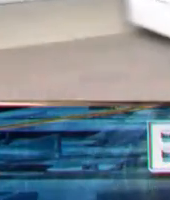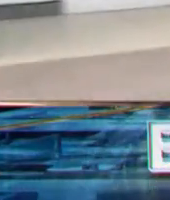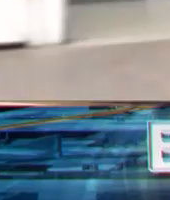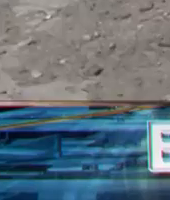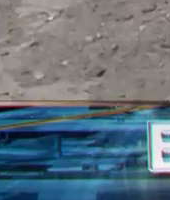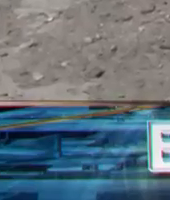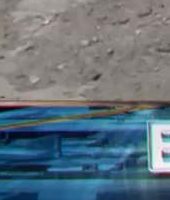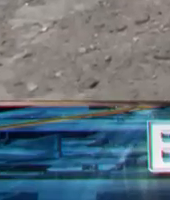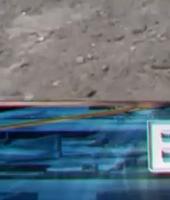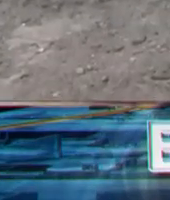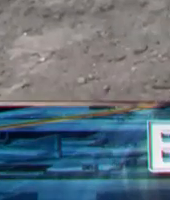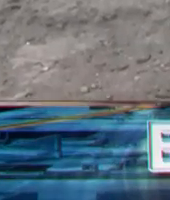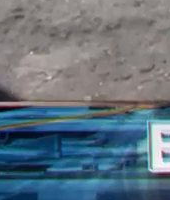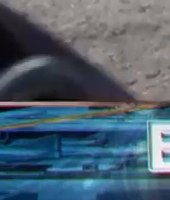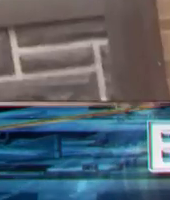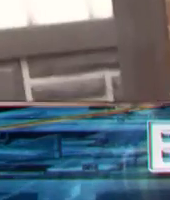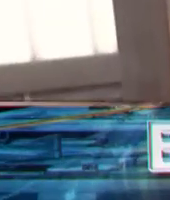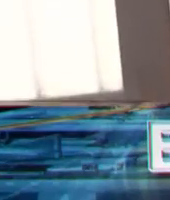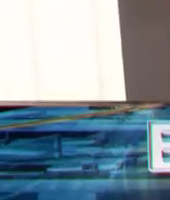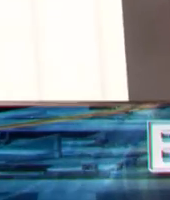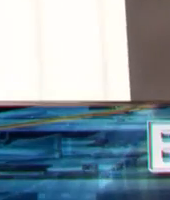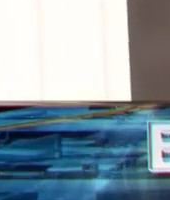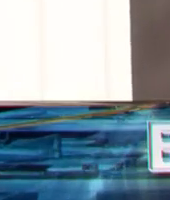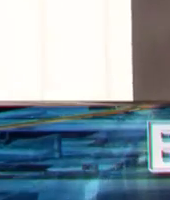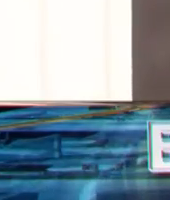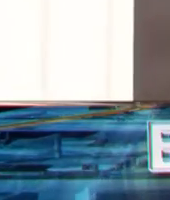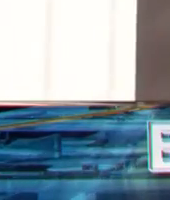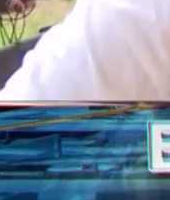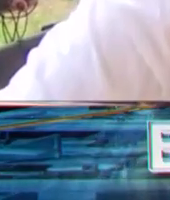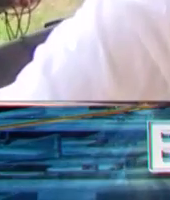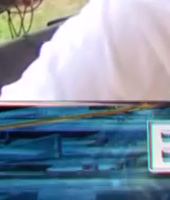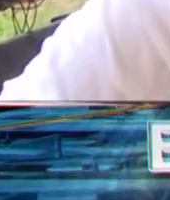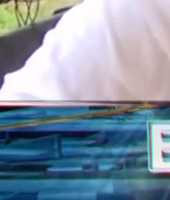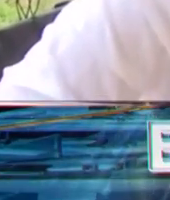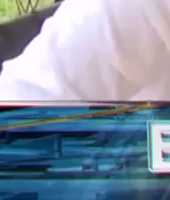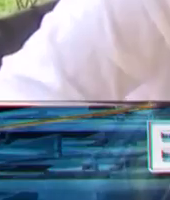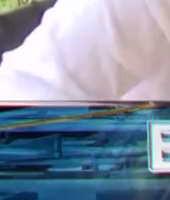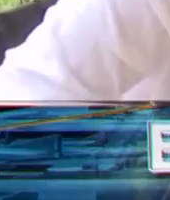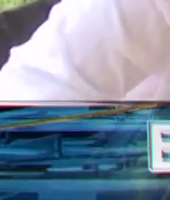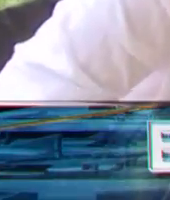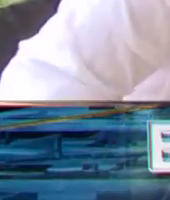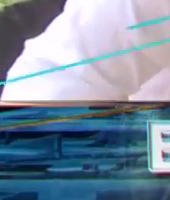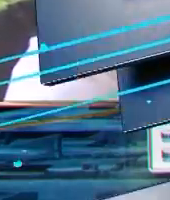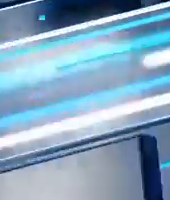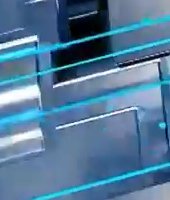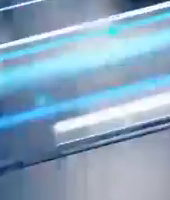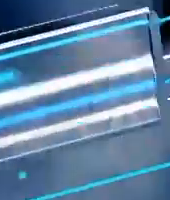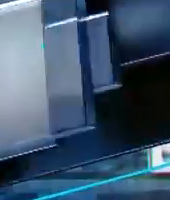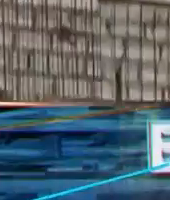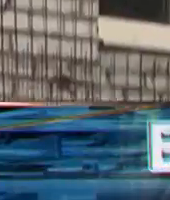10 жыл күтіп келеді. Талдықорғандық мүмкіндігі шектеулі азаматтарға қалада жүріп тұруға қолайлы жағдай қажет.